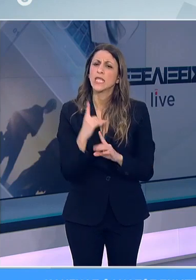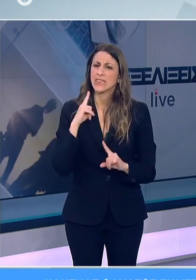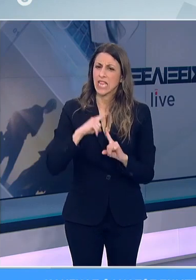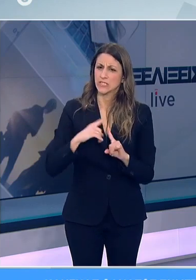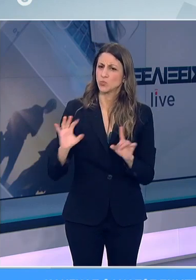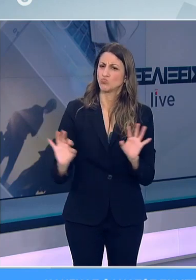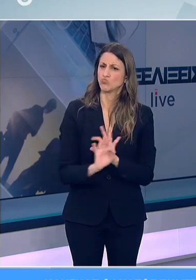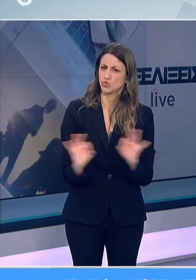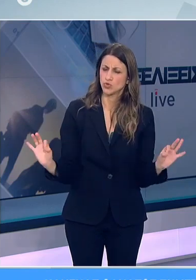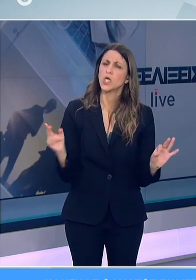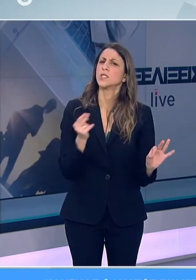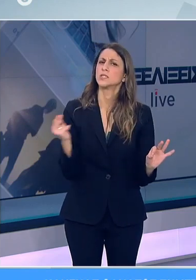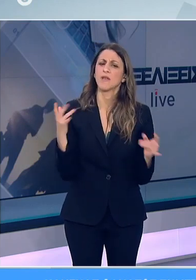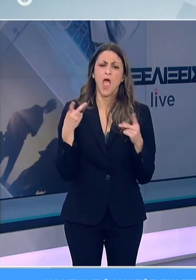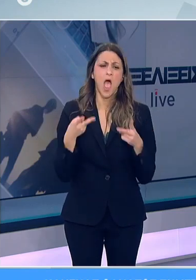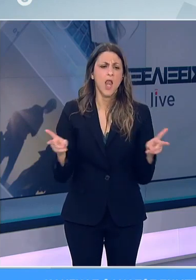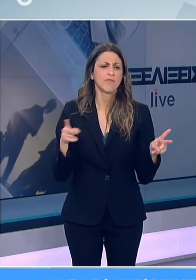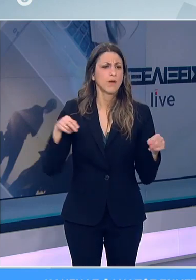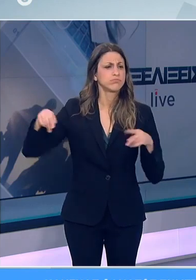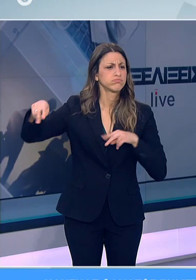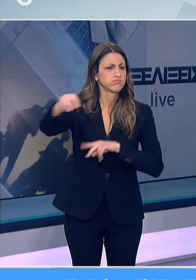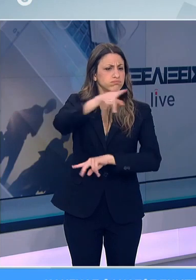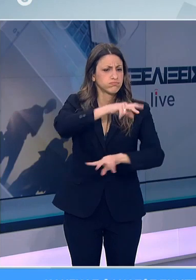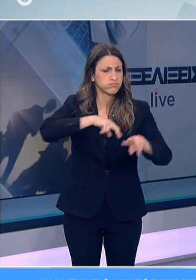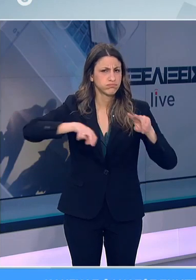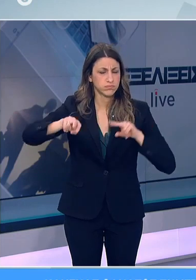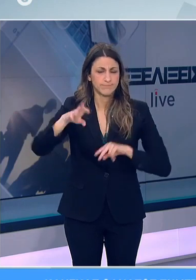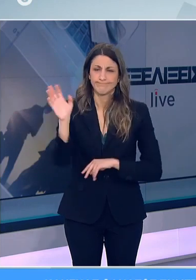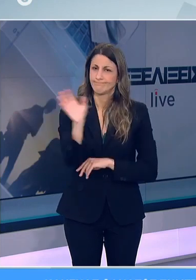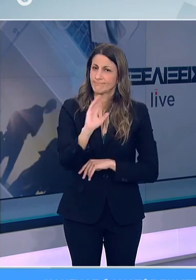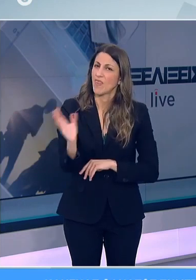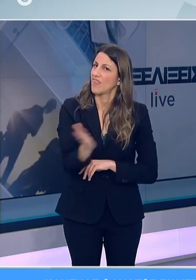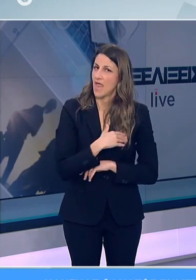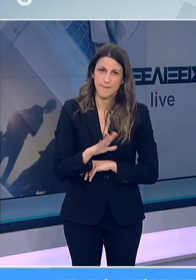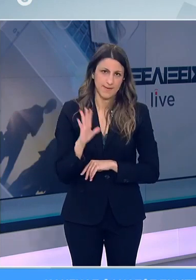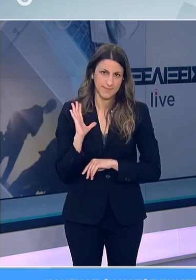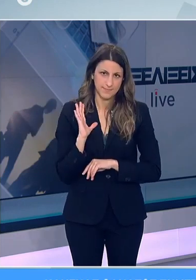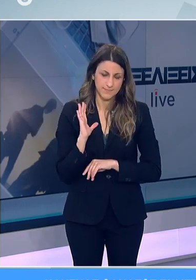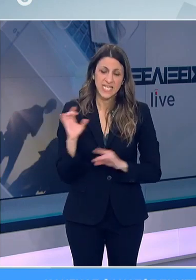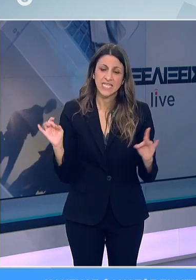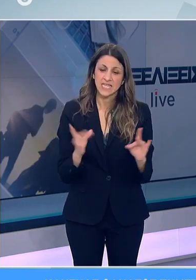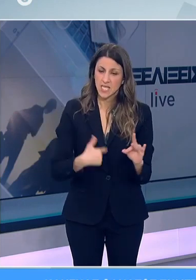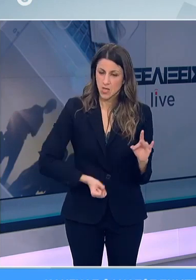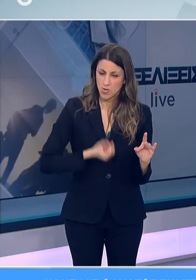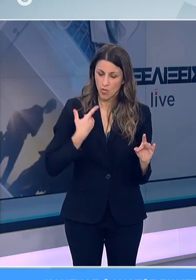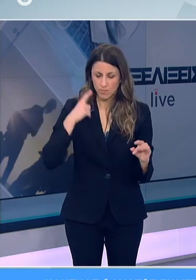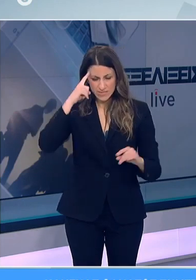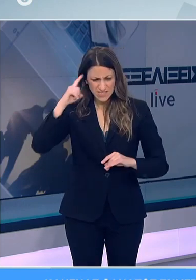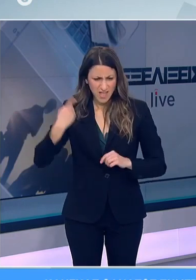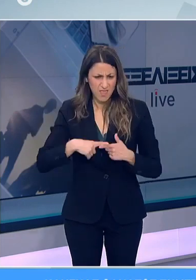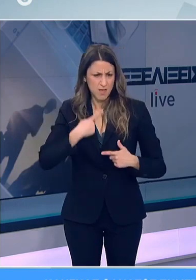διαβατήριο πάντα είναι η αυστηρή τήρηση των κανόνων υγιεινής. Είναι η απομόνωση όταν έχω τα συμπτώματα.